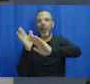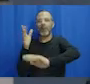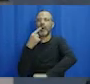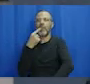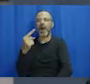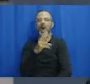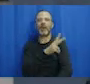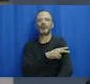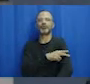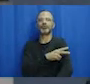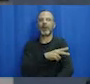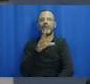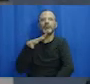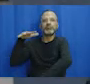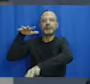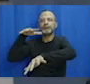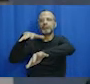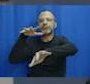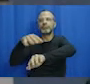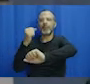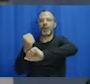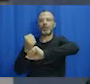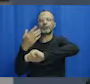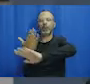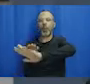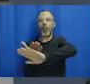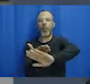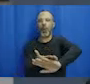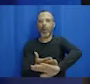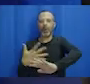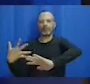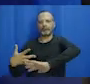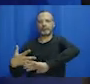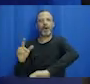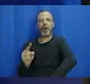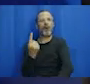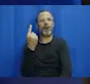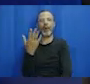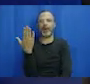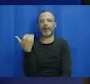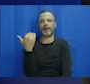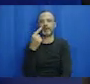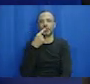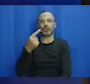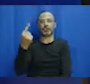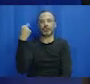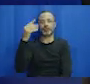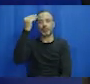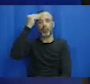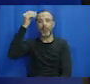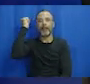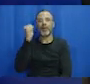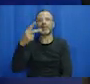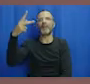الشرطة أن رجالها الذين هرعوا إلى المكان باشروا في جمع الأدلة والتحقيق في الملابسات. قبل ذلك بساعات تم الإعلان عن